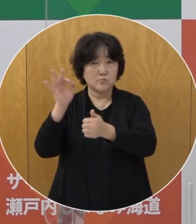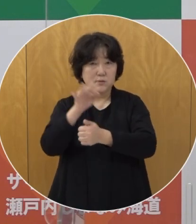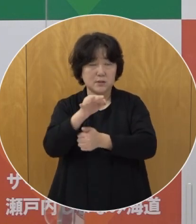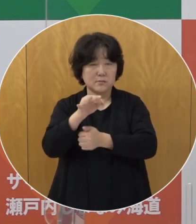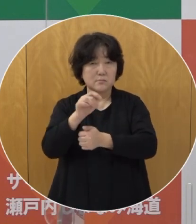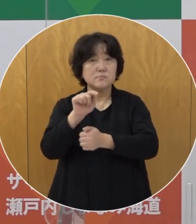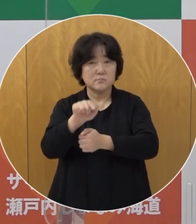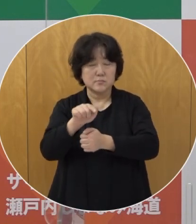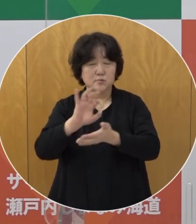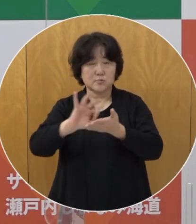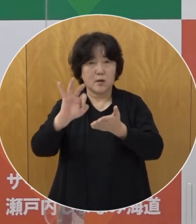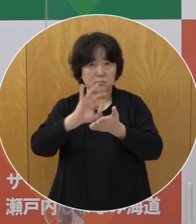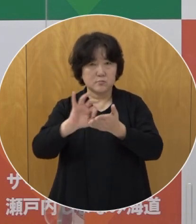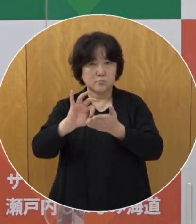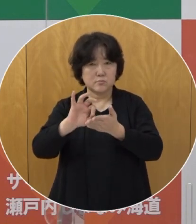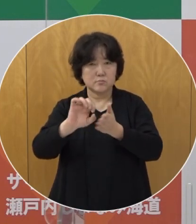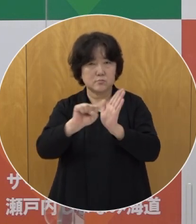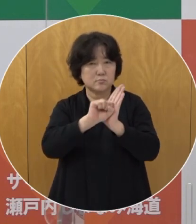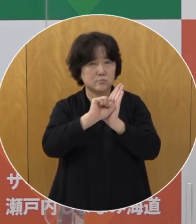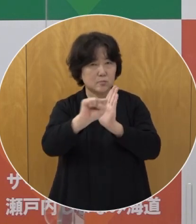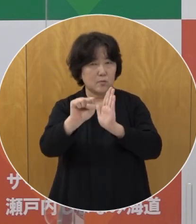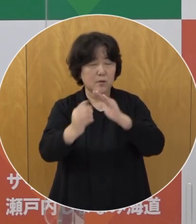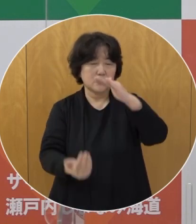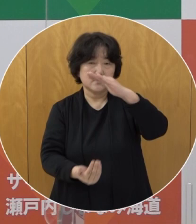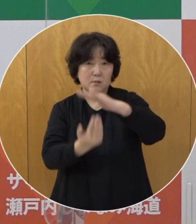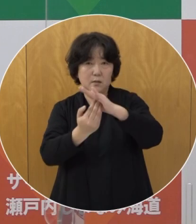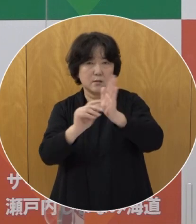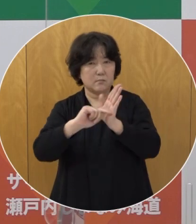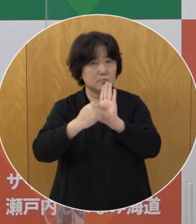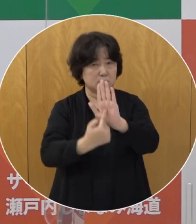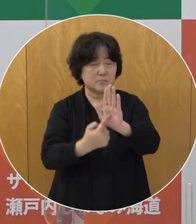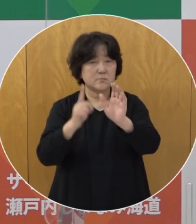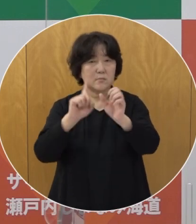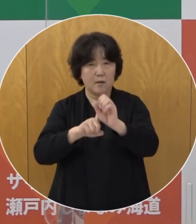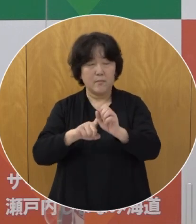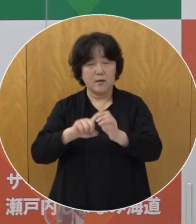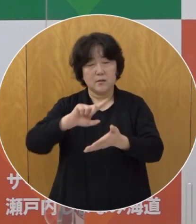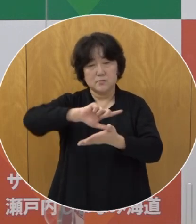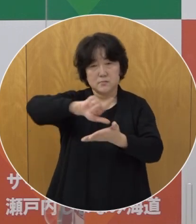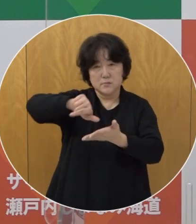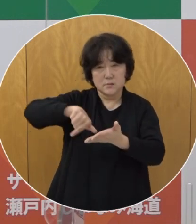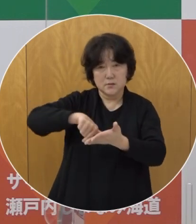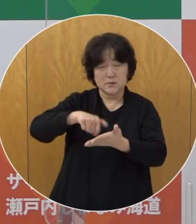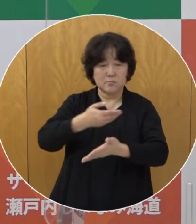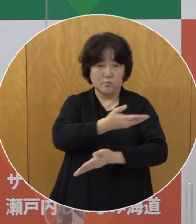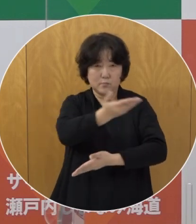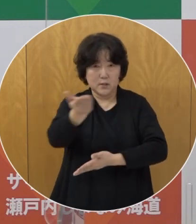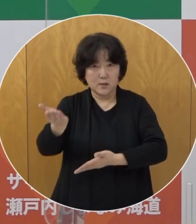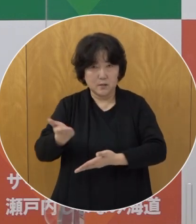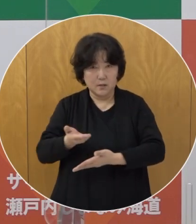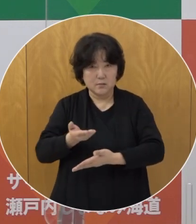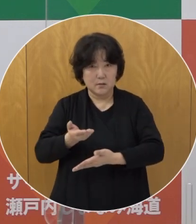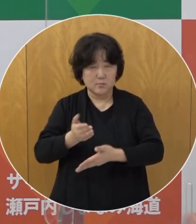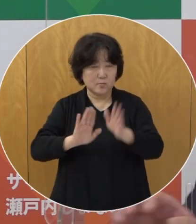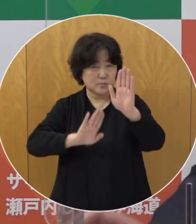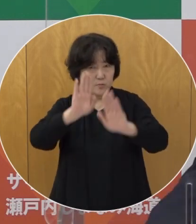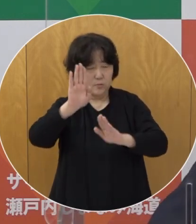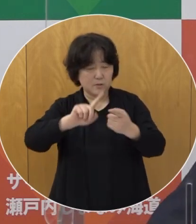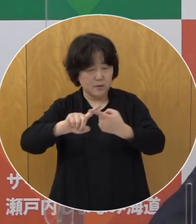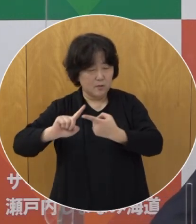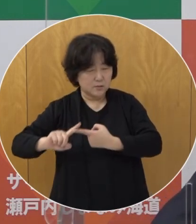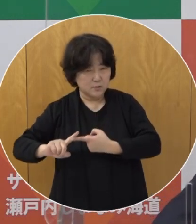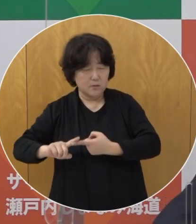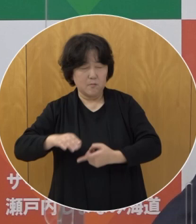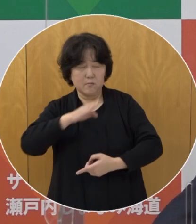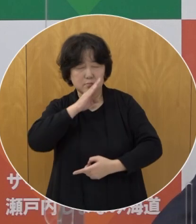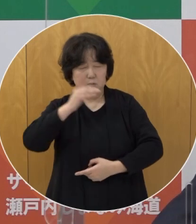し、その効果を最大化できるよう、地域の声なき声をしっかりと組み上げ、真にお